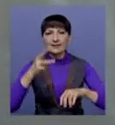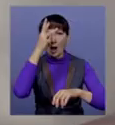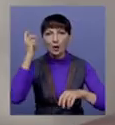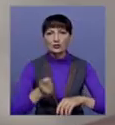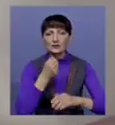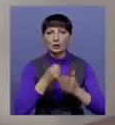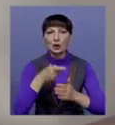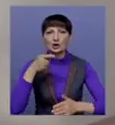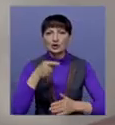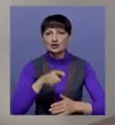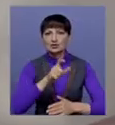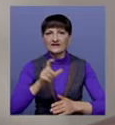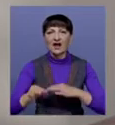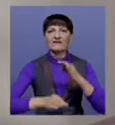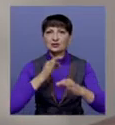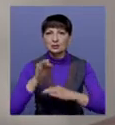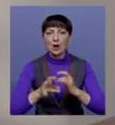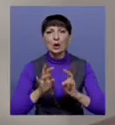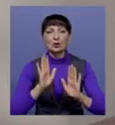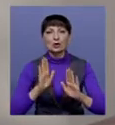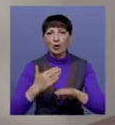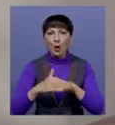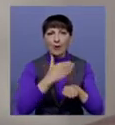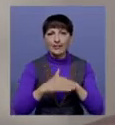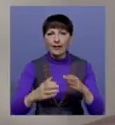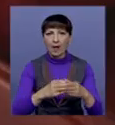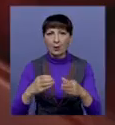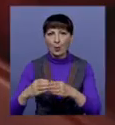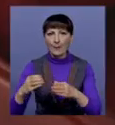до 1000 человек в сутки, но только отдельные категории.